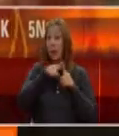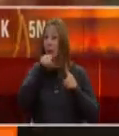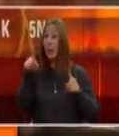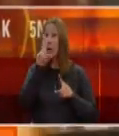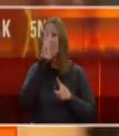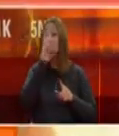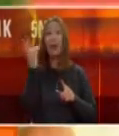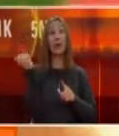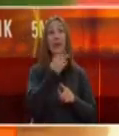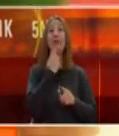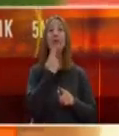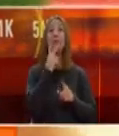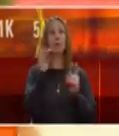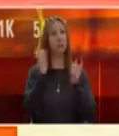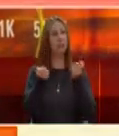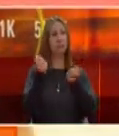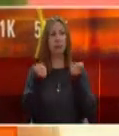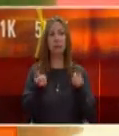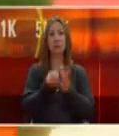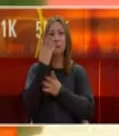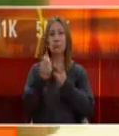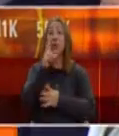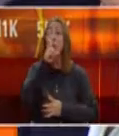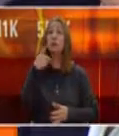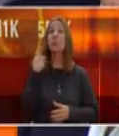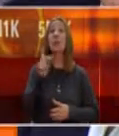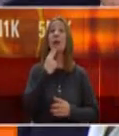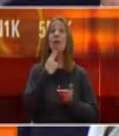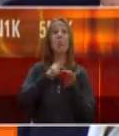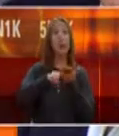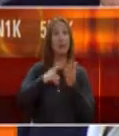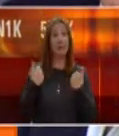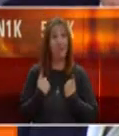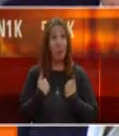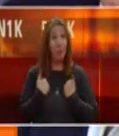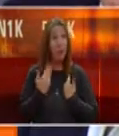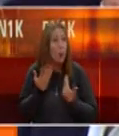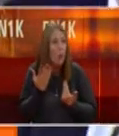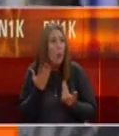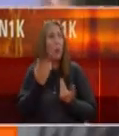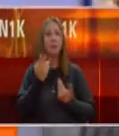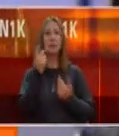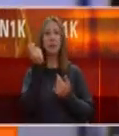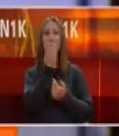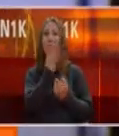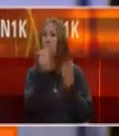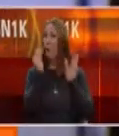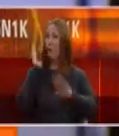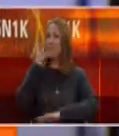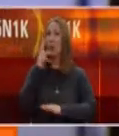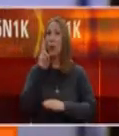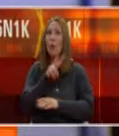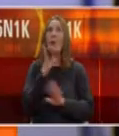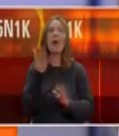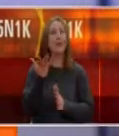250 kadın BFIT'i kurdu. 200 bin kadın üyemiz var birlikte. Ne diyorsunuz yani? Evet. Rakamlara bakın yani. Hani bu rakamlar